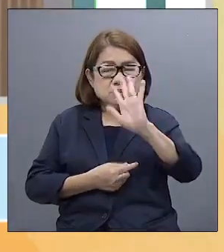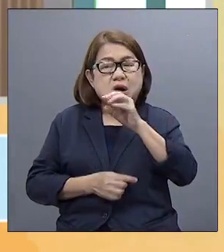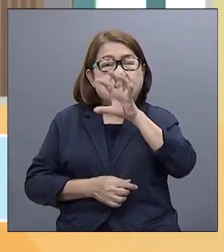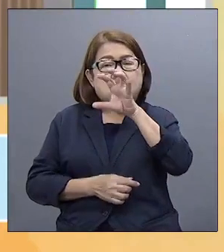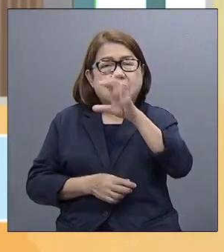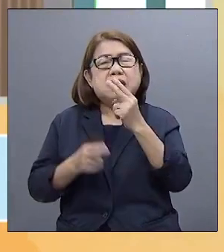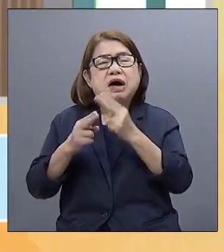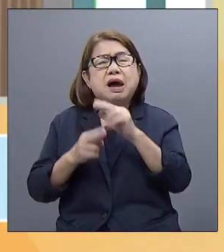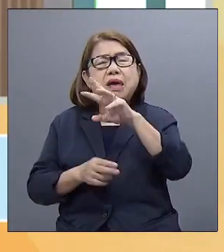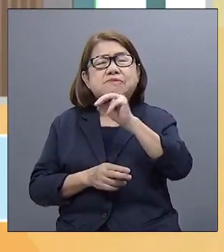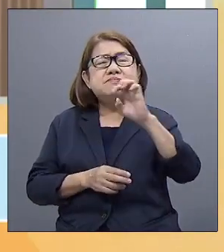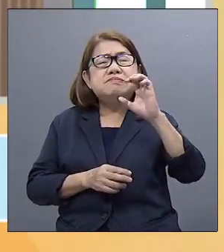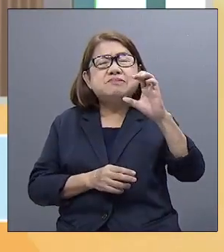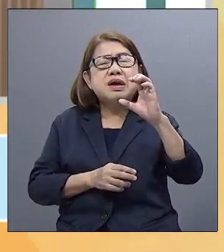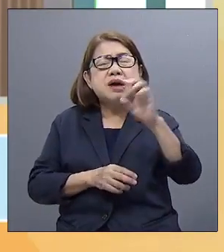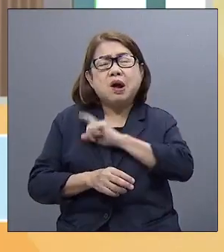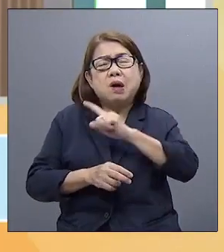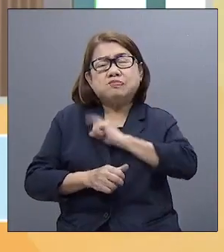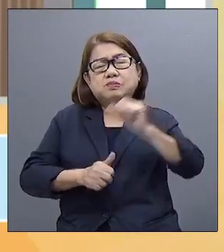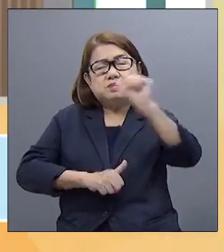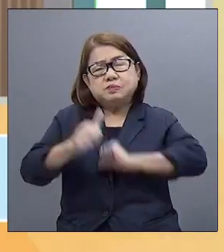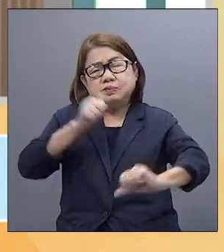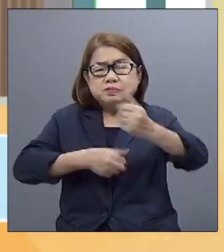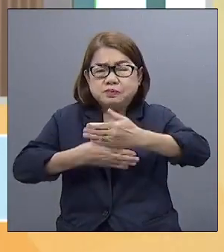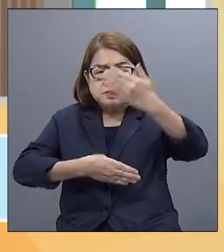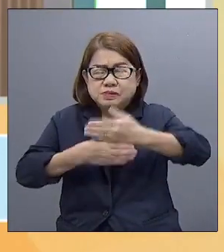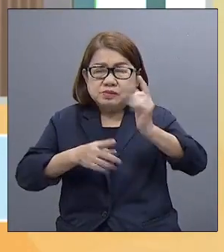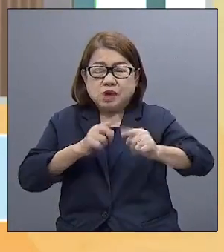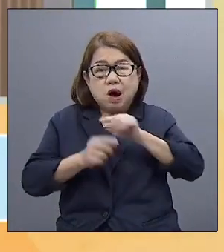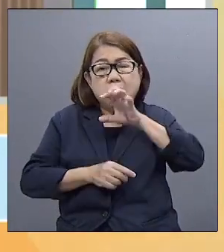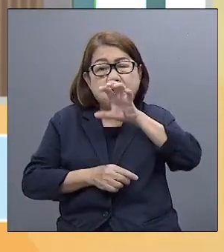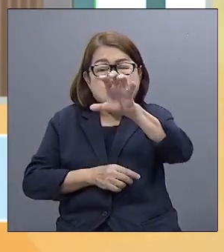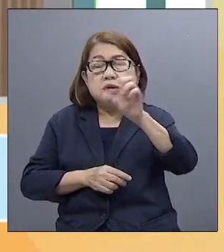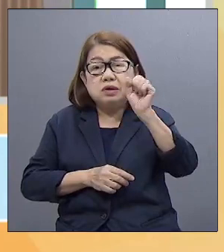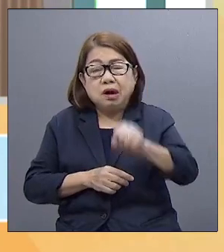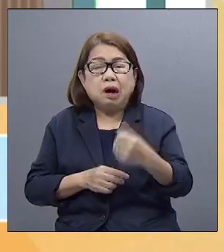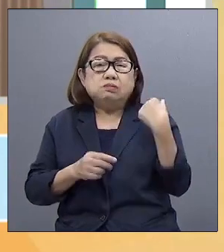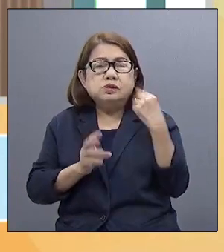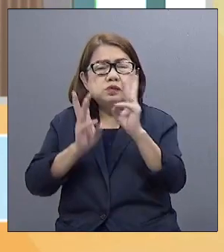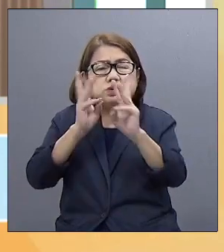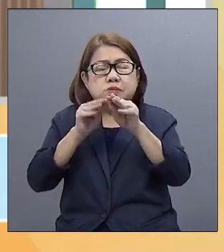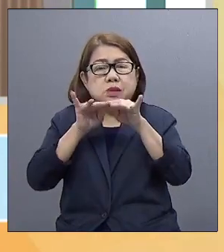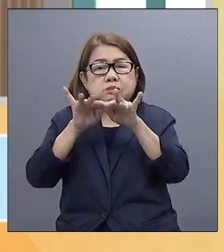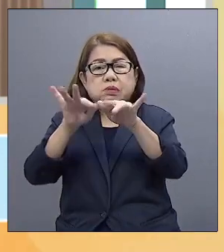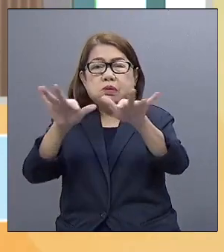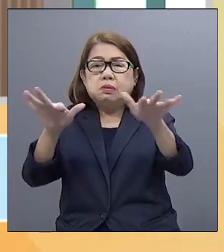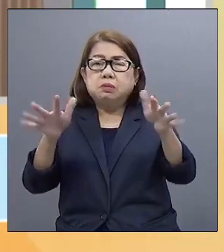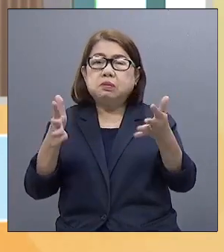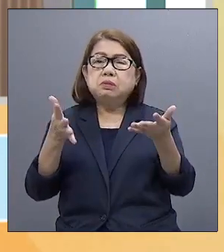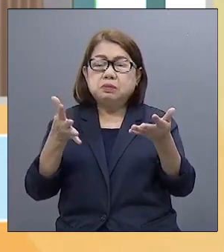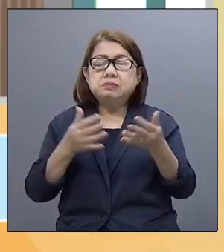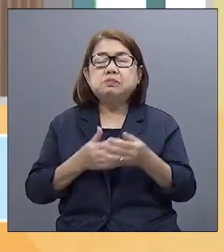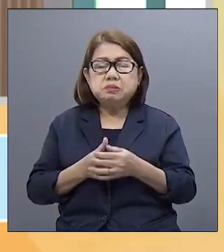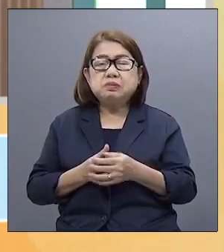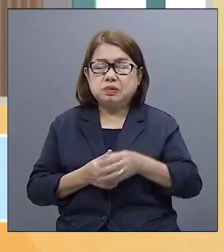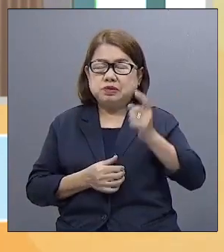กว่าชาวบ้านเพราะฉะนั้นเนี่ยครับไอ้ตัวด็อกเลสทั้งหลายหรือละอองฝอยเนี่ยมันจะออกมาแผ่กระจายให้น้ำมนต์ไปทั่วเลยครับ นะก็คือห